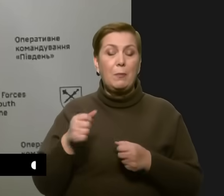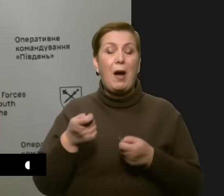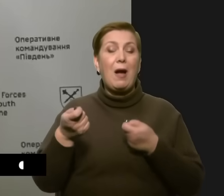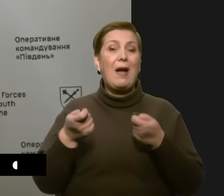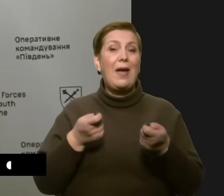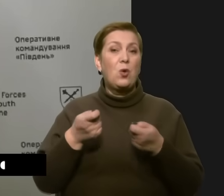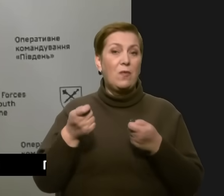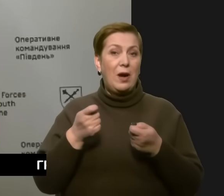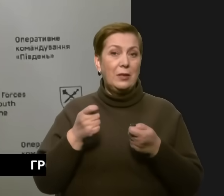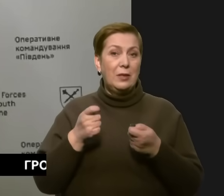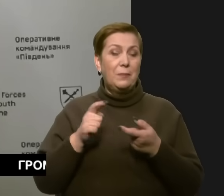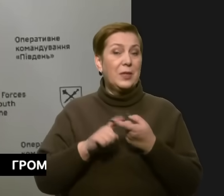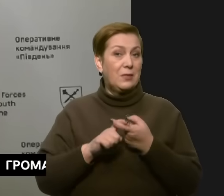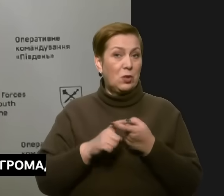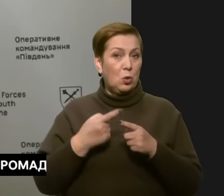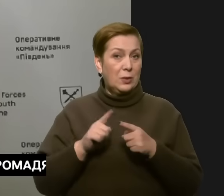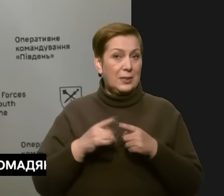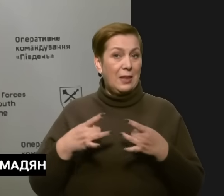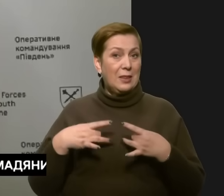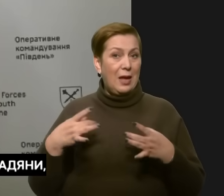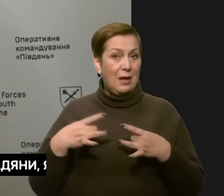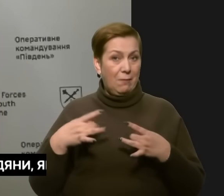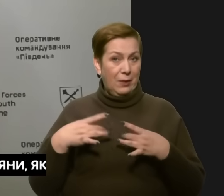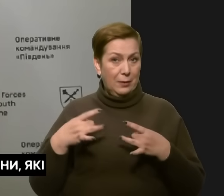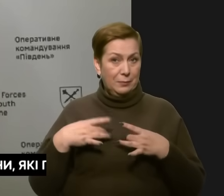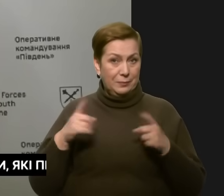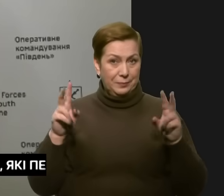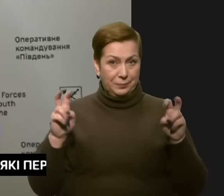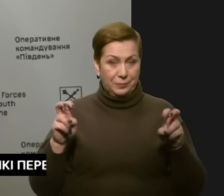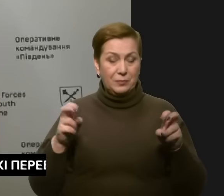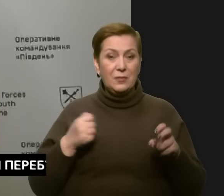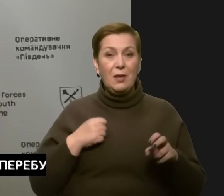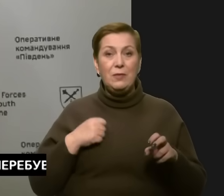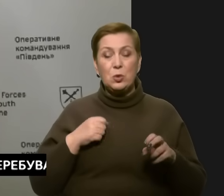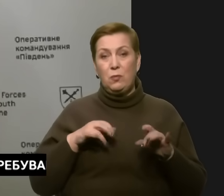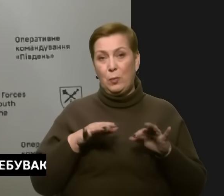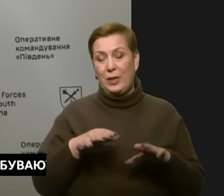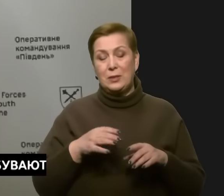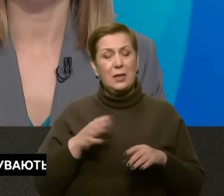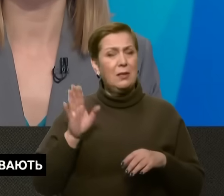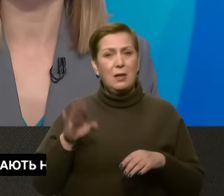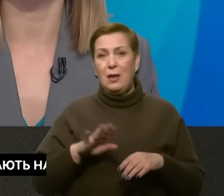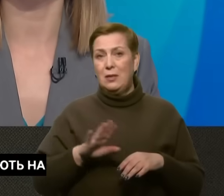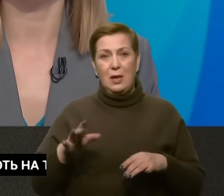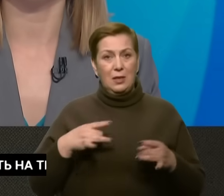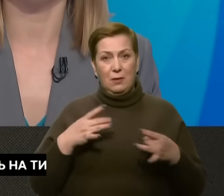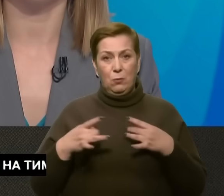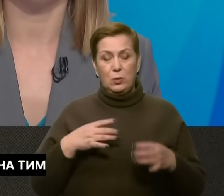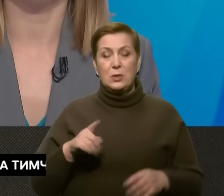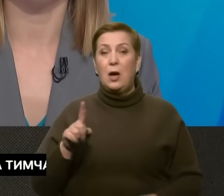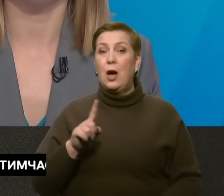а зв'язок – це нерви військової операції, тому хай не нервуються. Пані Наталя, що